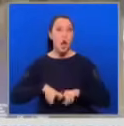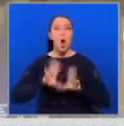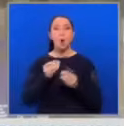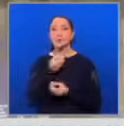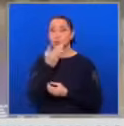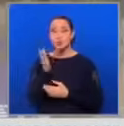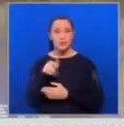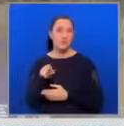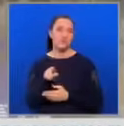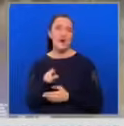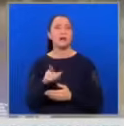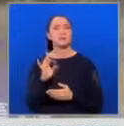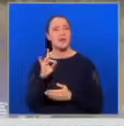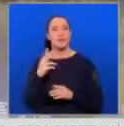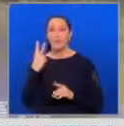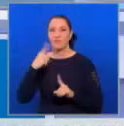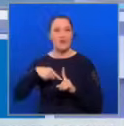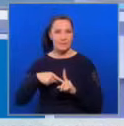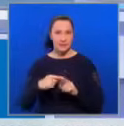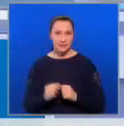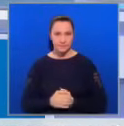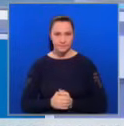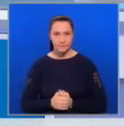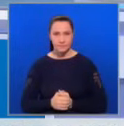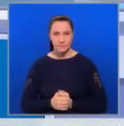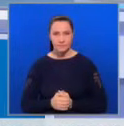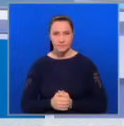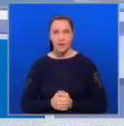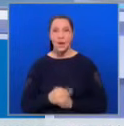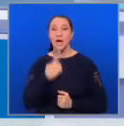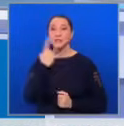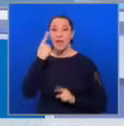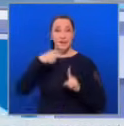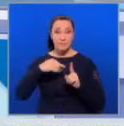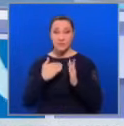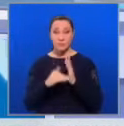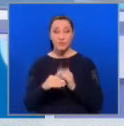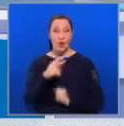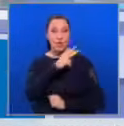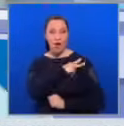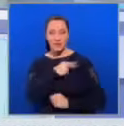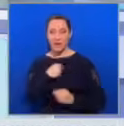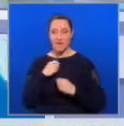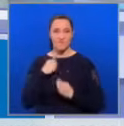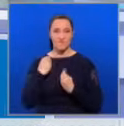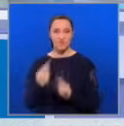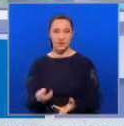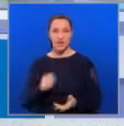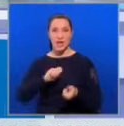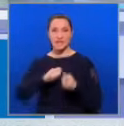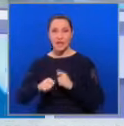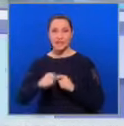случай обаче това отнема средно два месеца само за месец и половина от кад са връчени санкции за